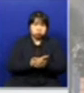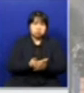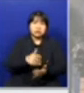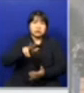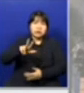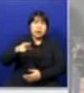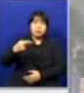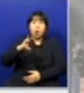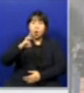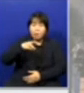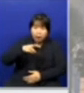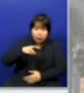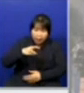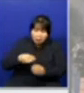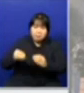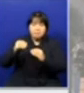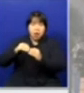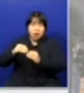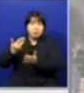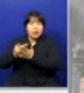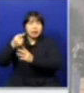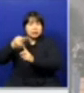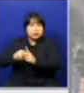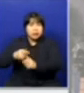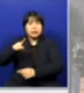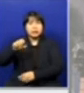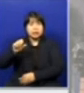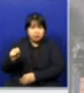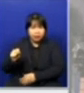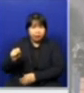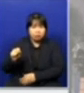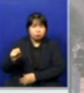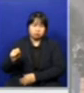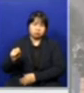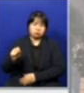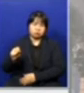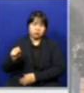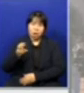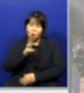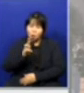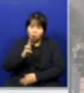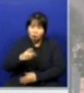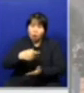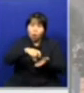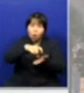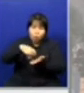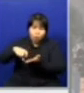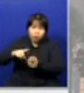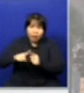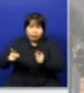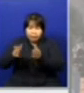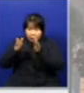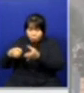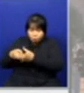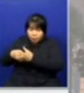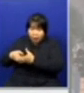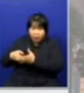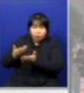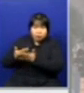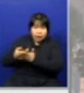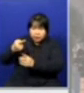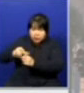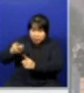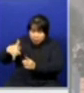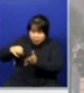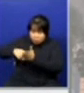ก็เพิ่มมาพ่อแม่มีรายได้ 100,000 บาทได้600แต่กลุ่มที่ตกหล่นเหรอท่านประธานดิฉันอยากเรียน